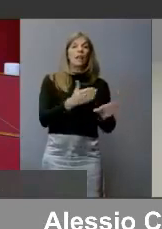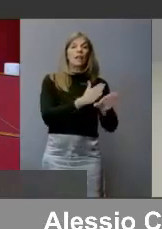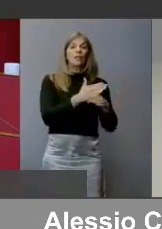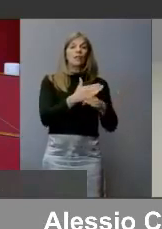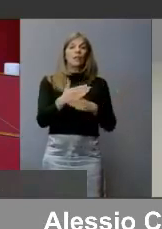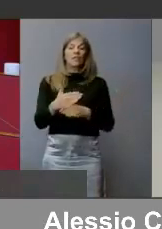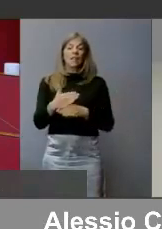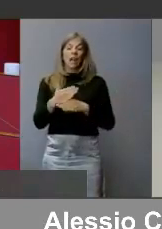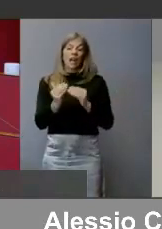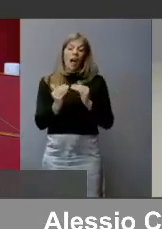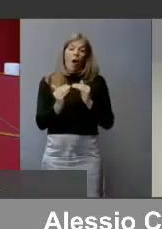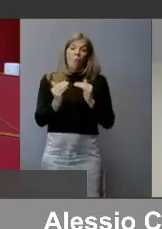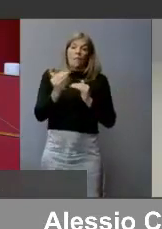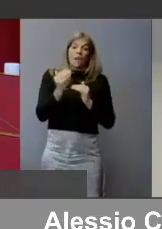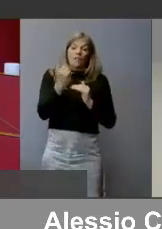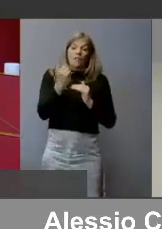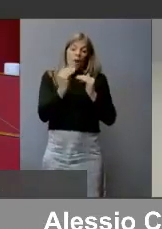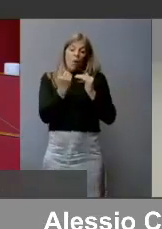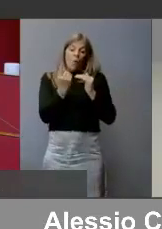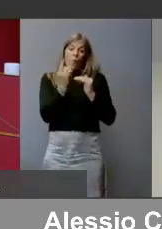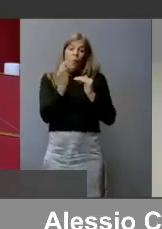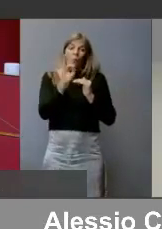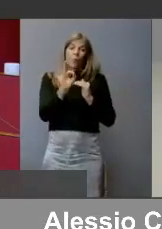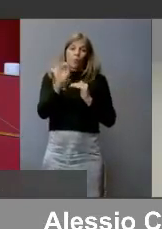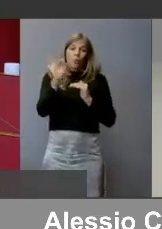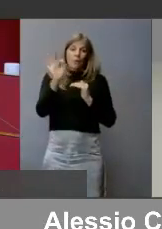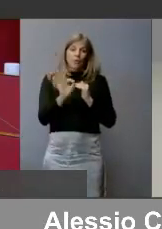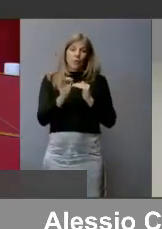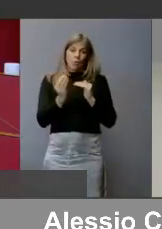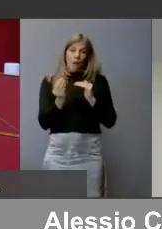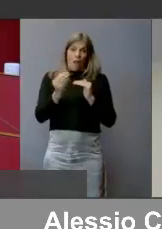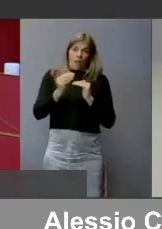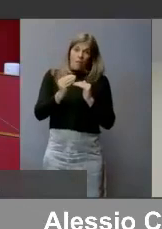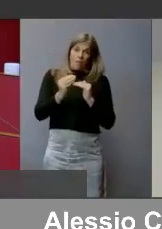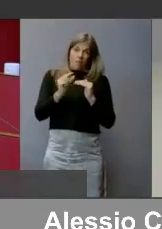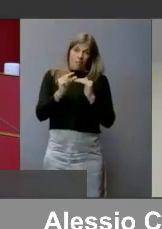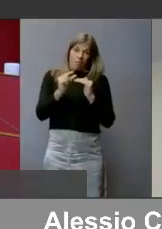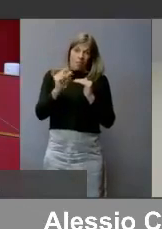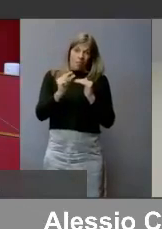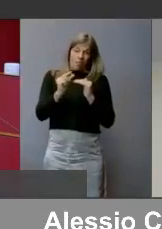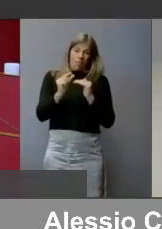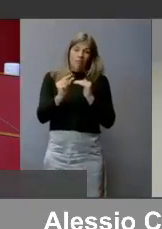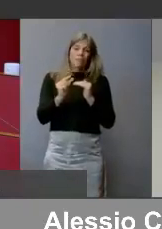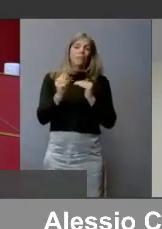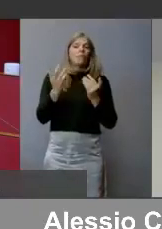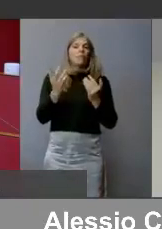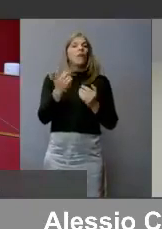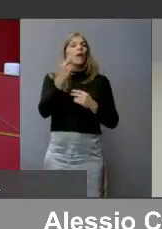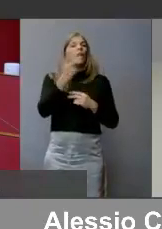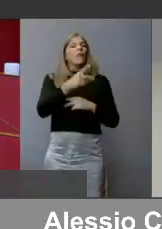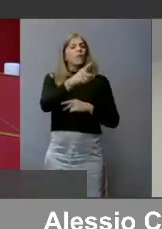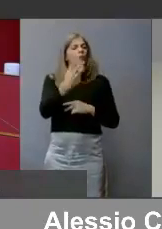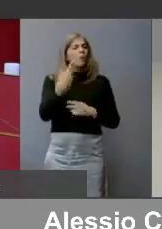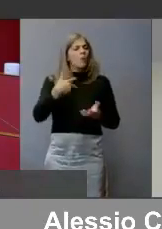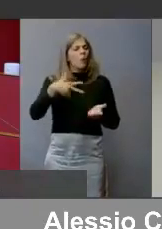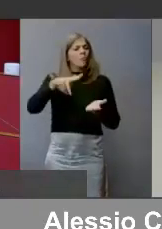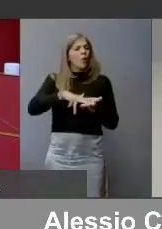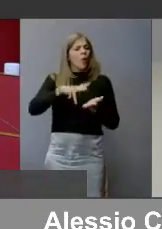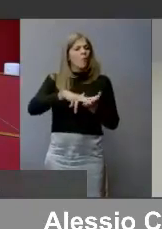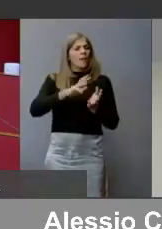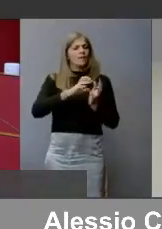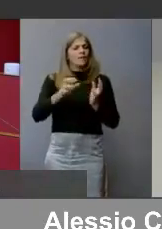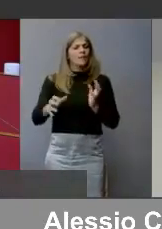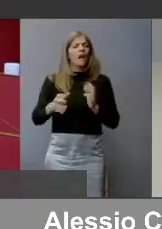virgola 21 quindi di un punto percentuale e questo nonostante le promesse buccinà